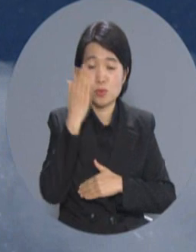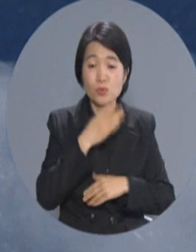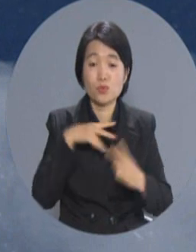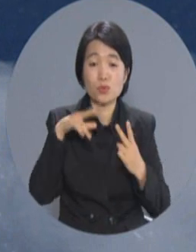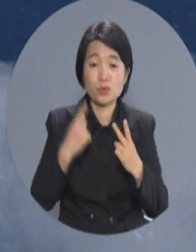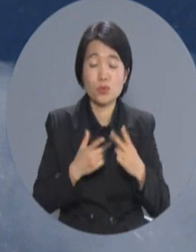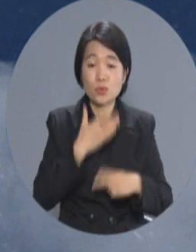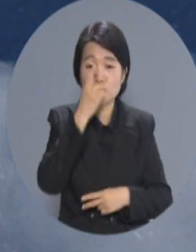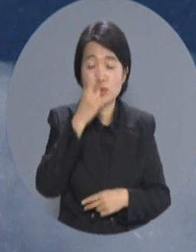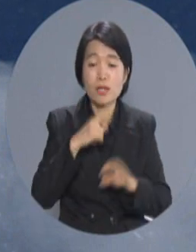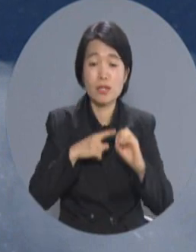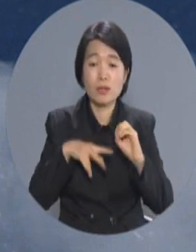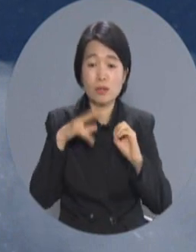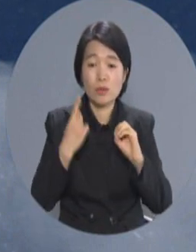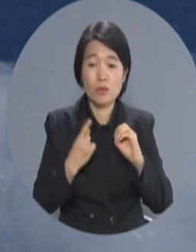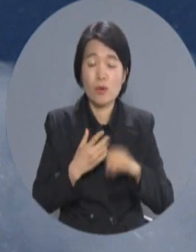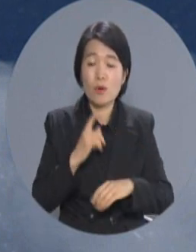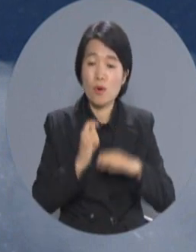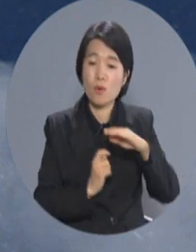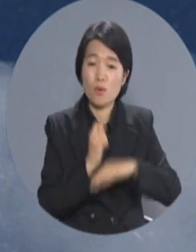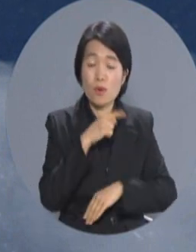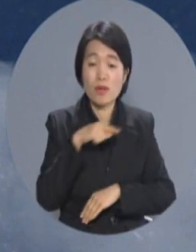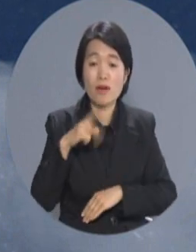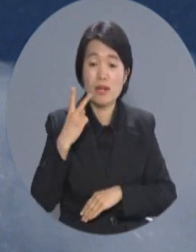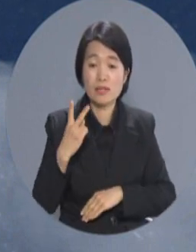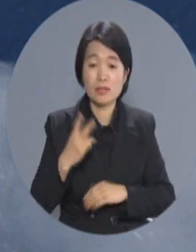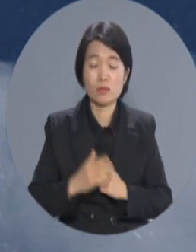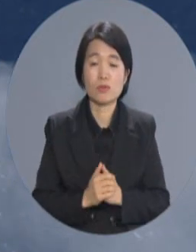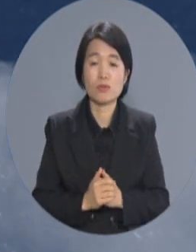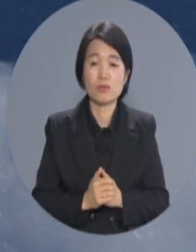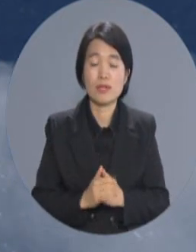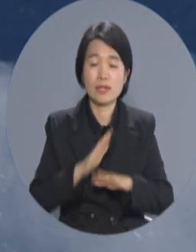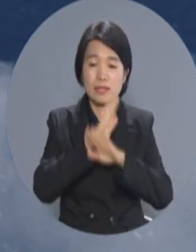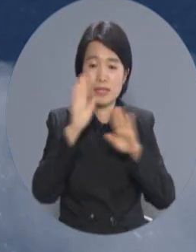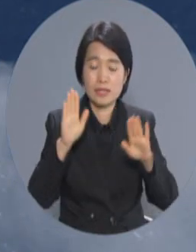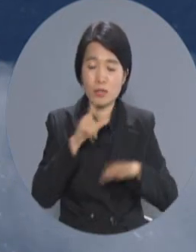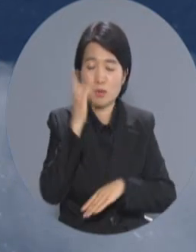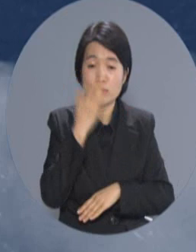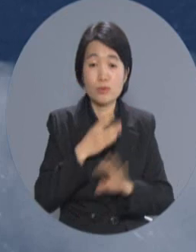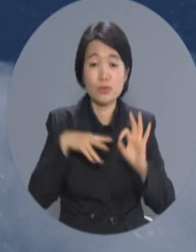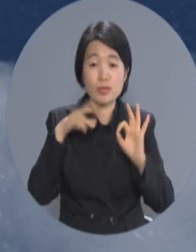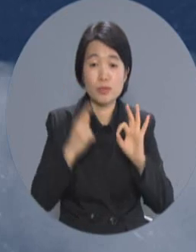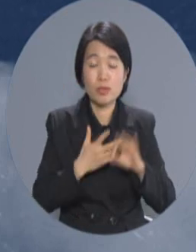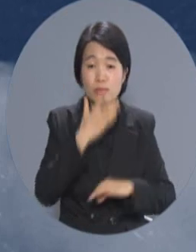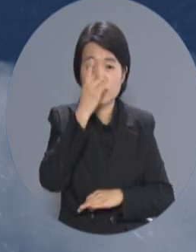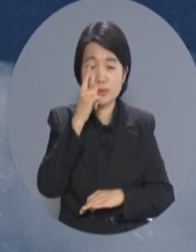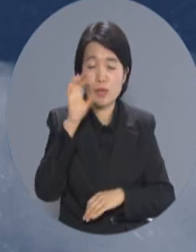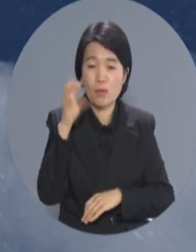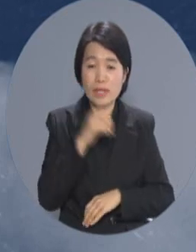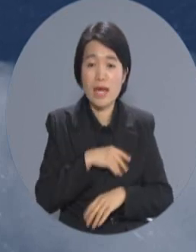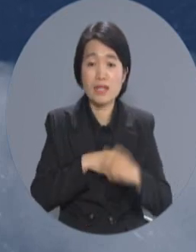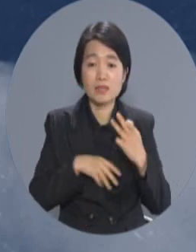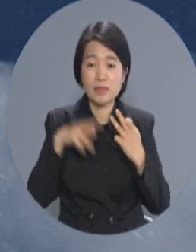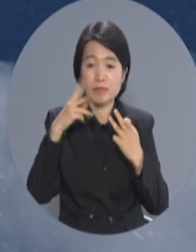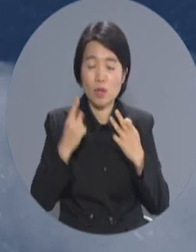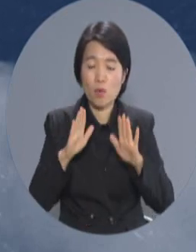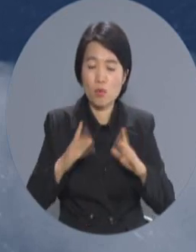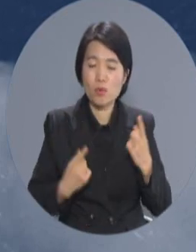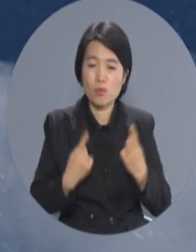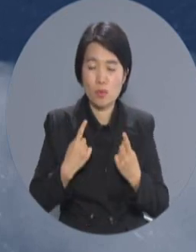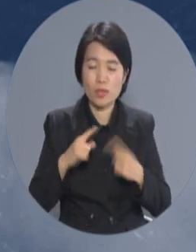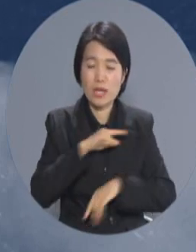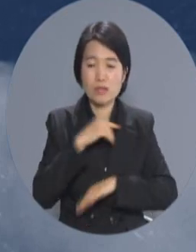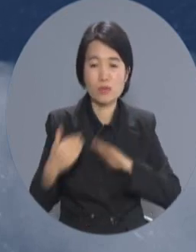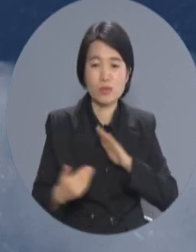여수가 2도 순천 영도 고흥 영하 2도 예상되고요 하나 기온은 여수 10도 순천 광양 13도로 오늘보다